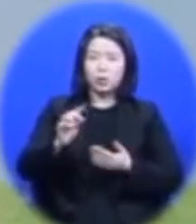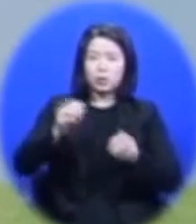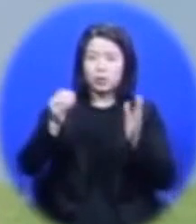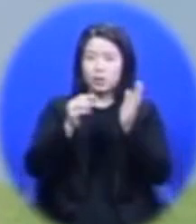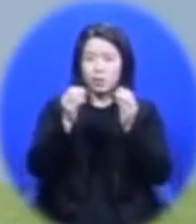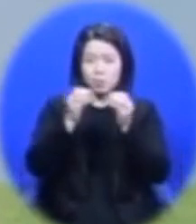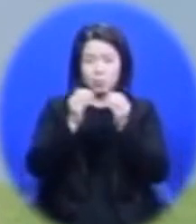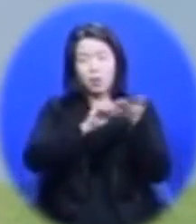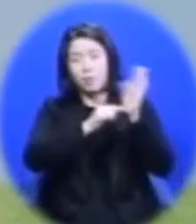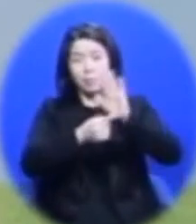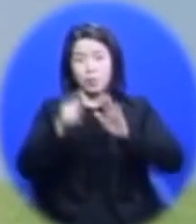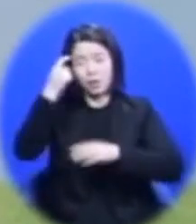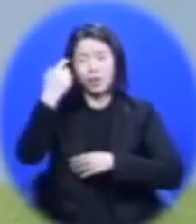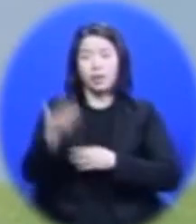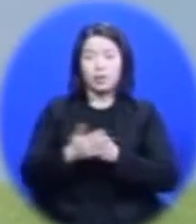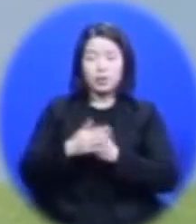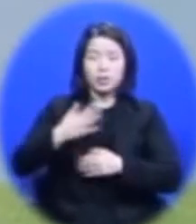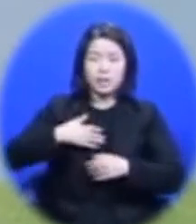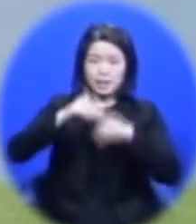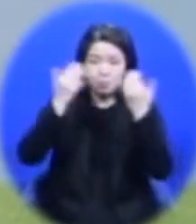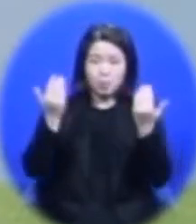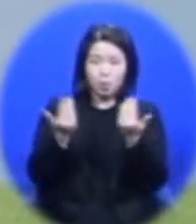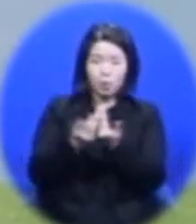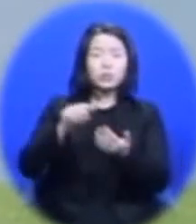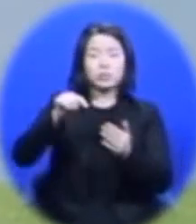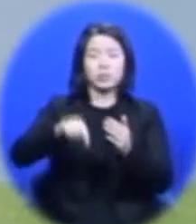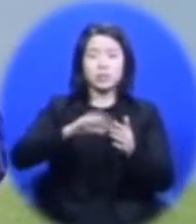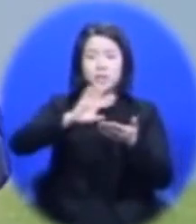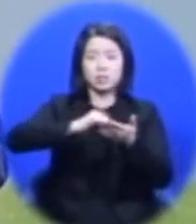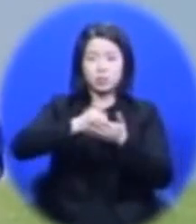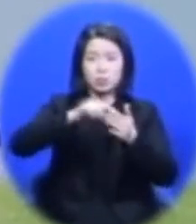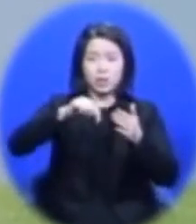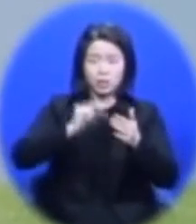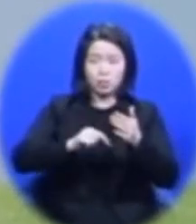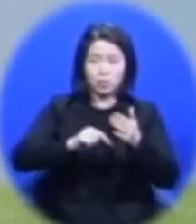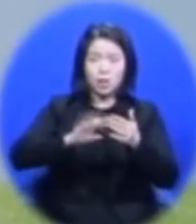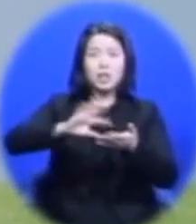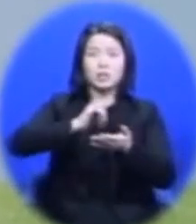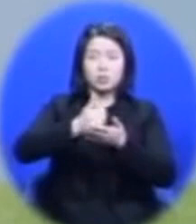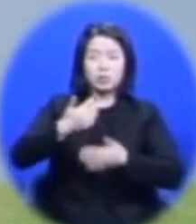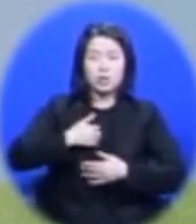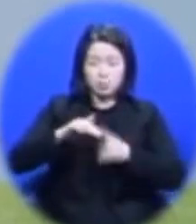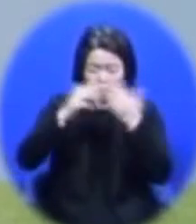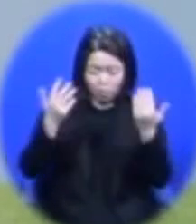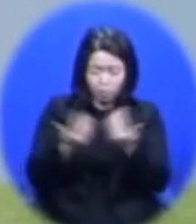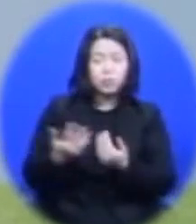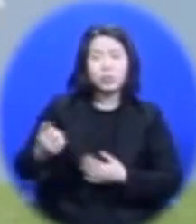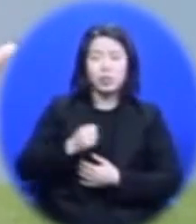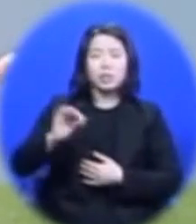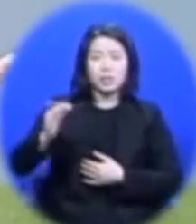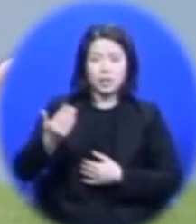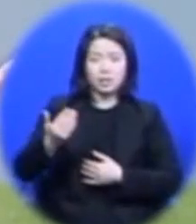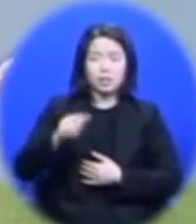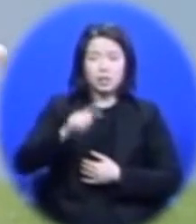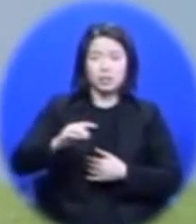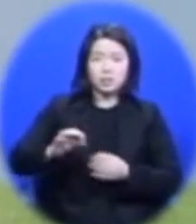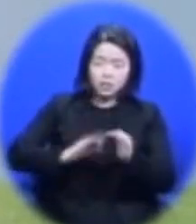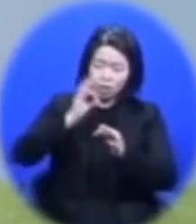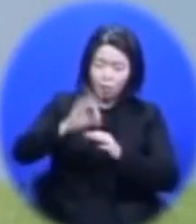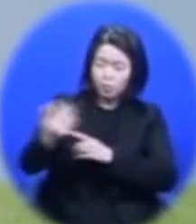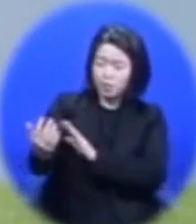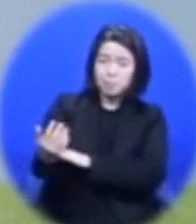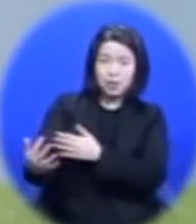할까요? 나의 모든 것이 그리스도 안에 있고 그리스도께서 나의 모든 것이 되기를 그의 영원한 팔에 안기고